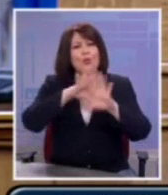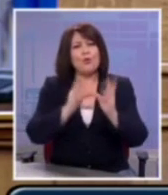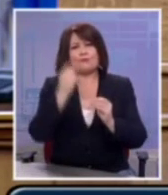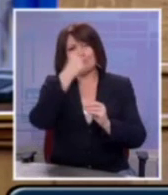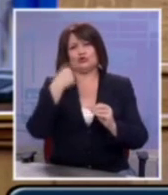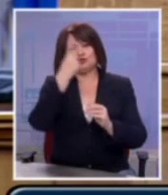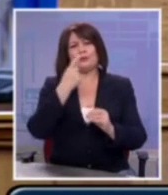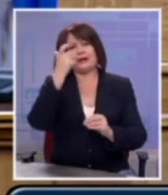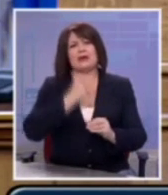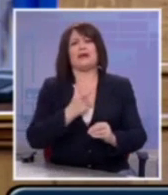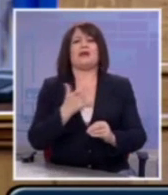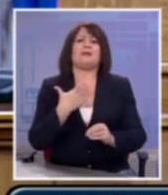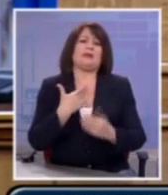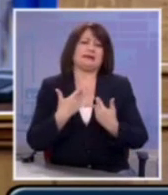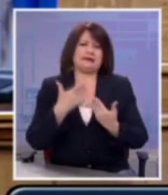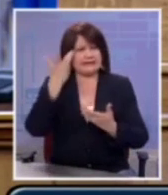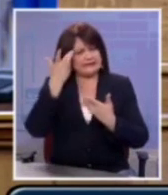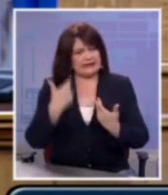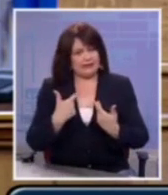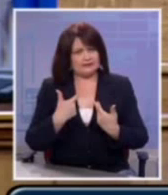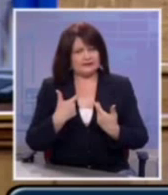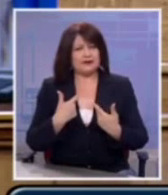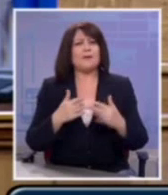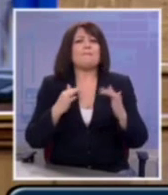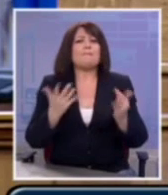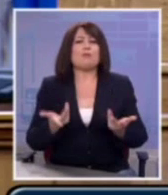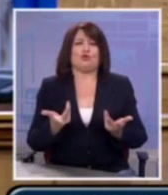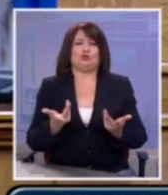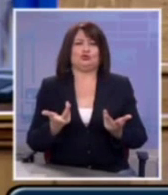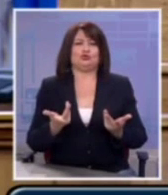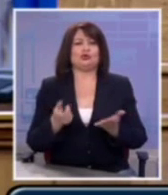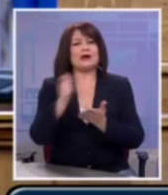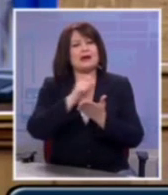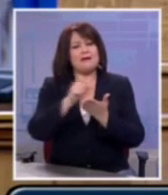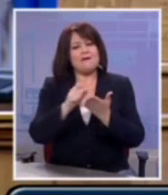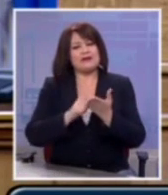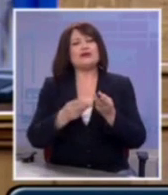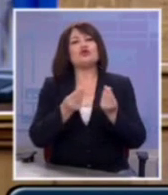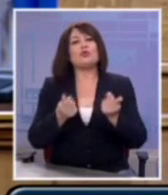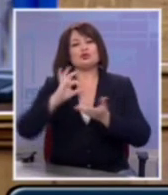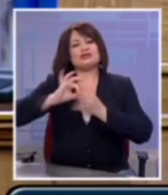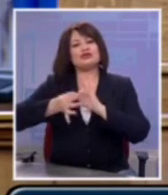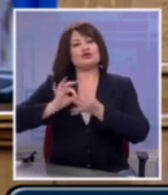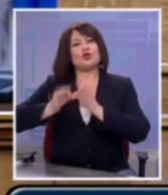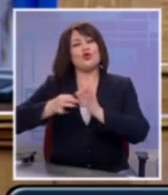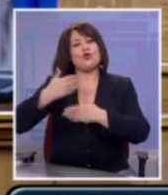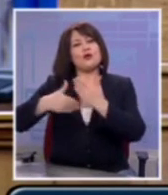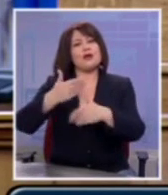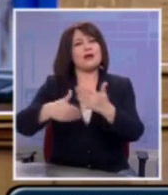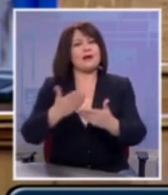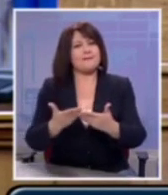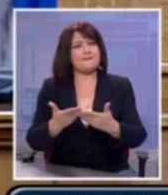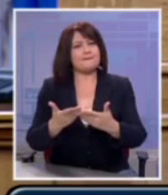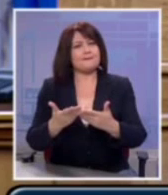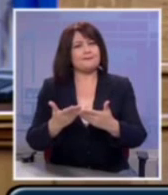μας ύπαρξη και συνείδηση. Και το πώς γράφεται η ιστορία και το πώς εξελίσσεται